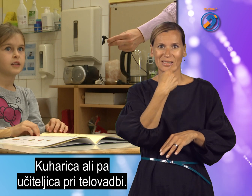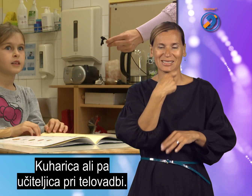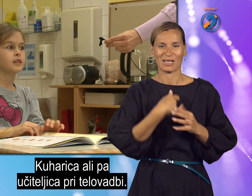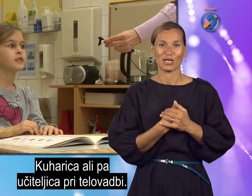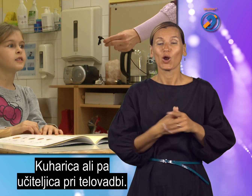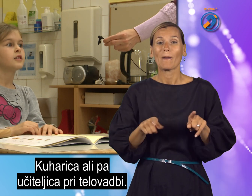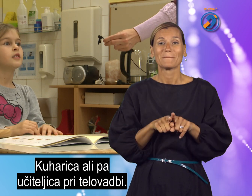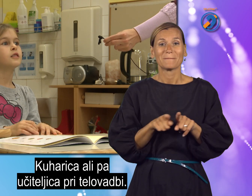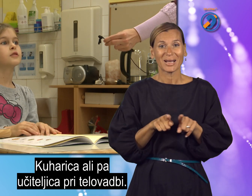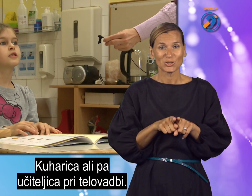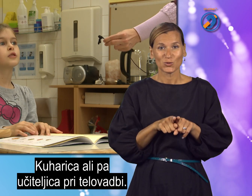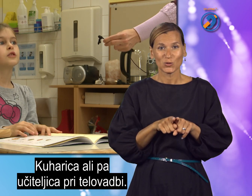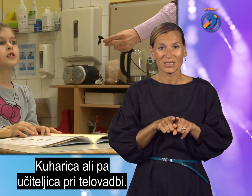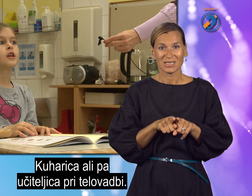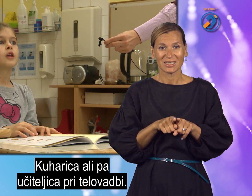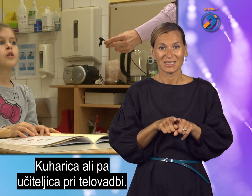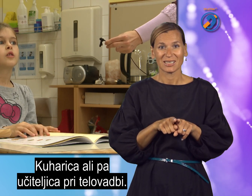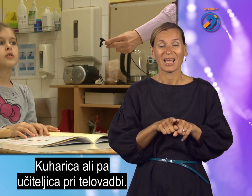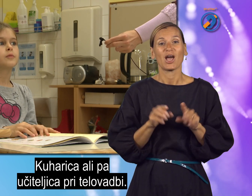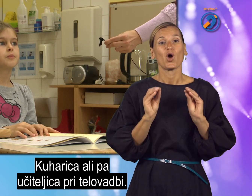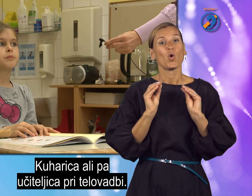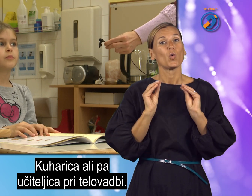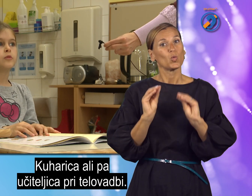prišli jesti na kosilo. In tudi